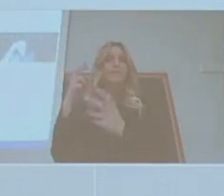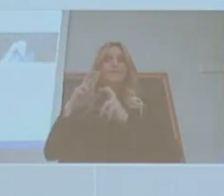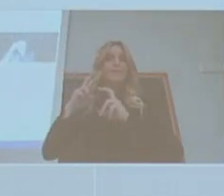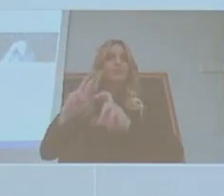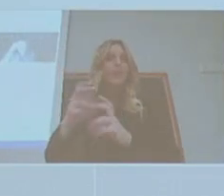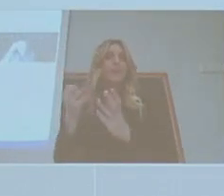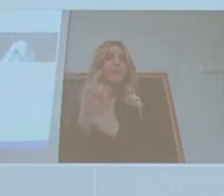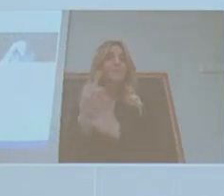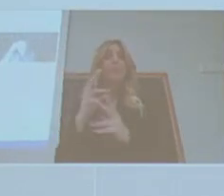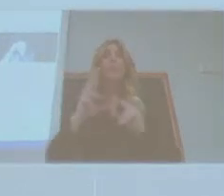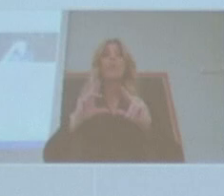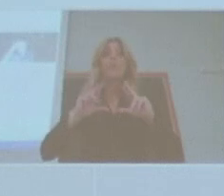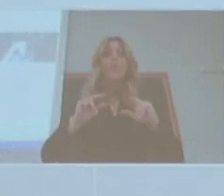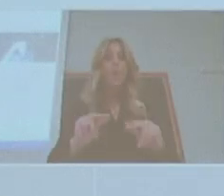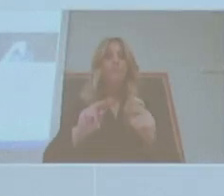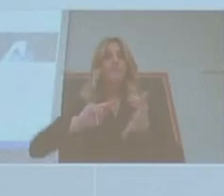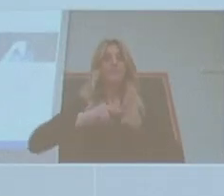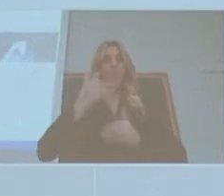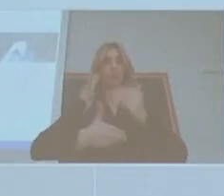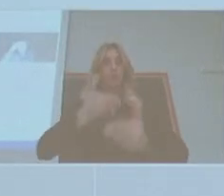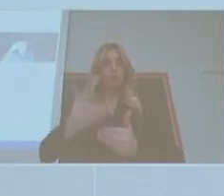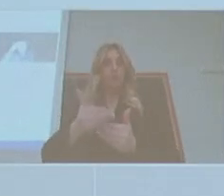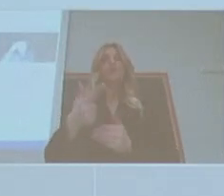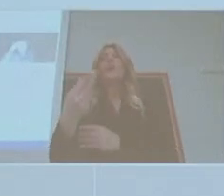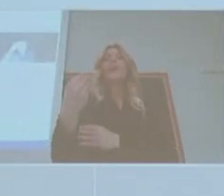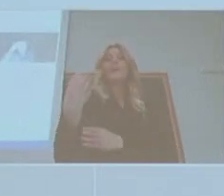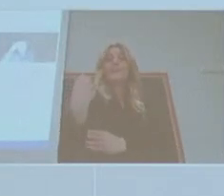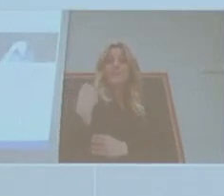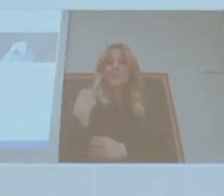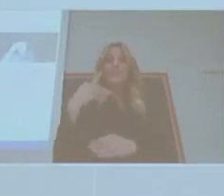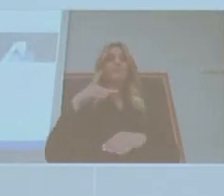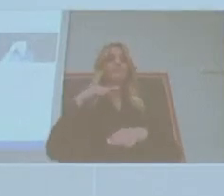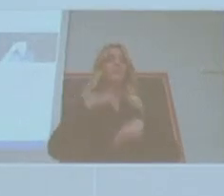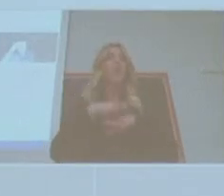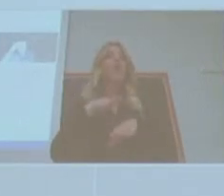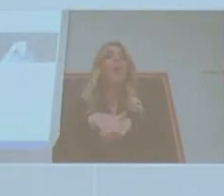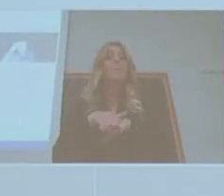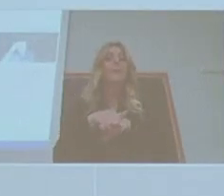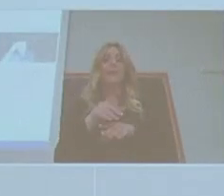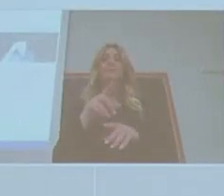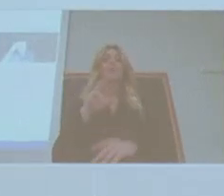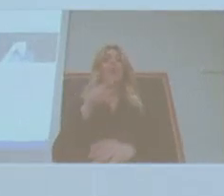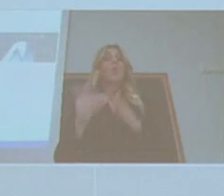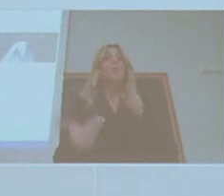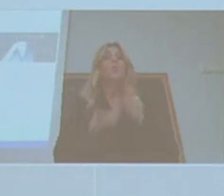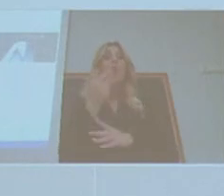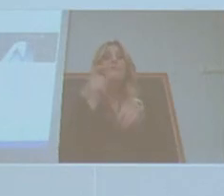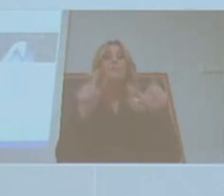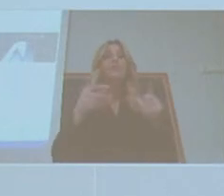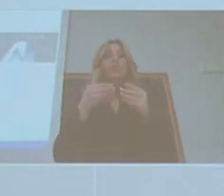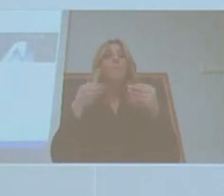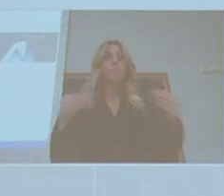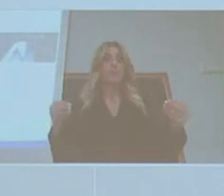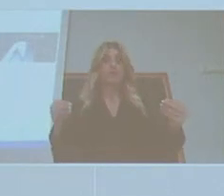nuove tecnologie, richiede nuove competenze, nuove professionalità,